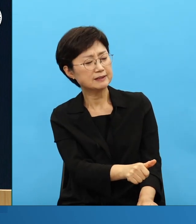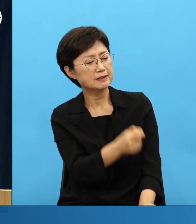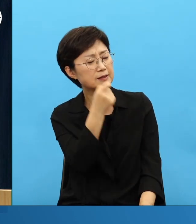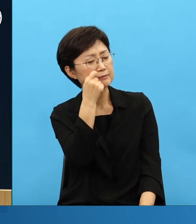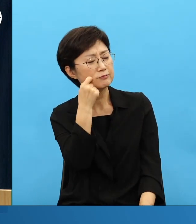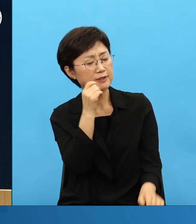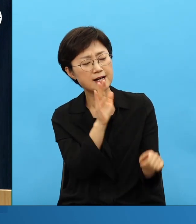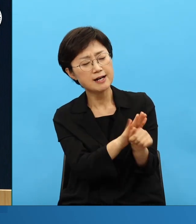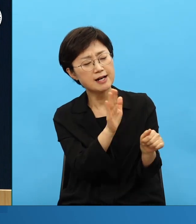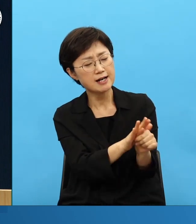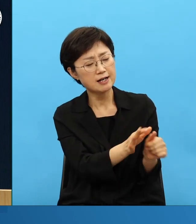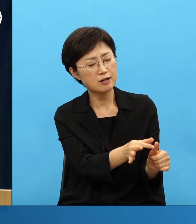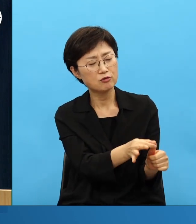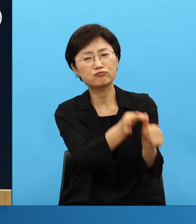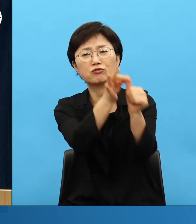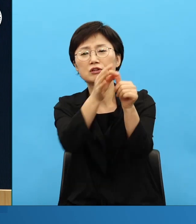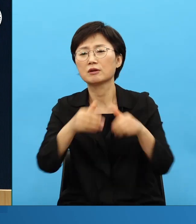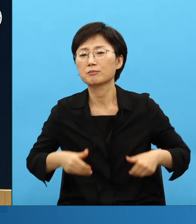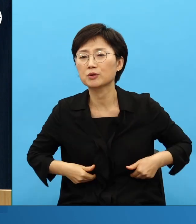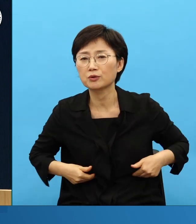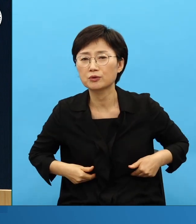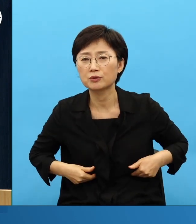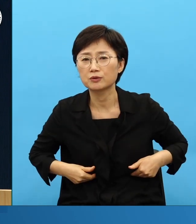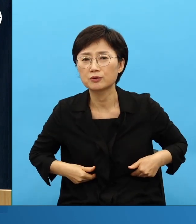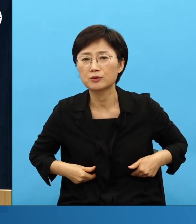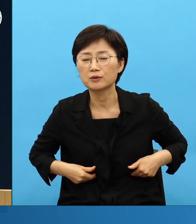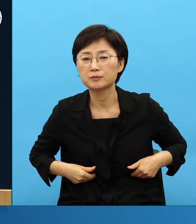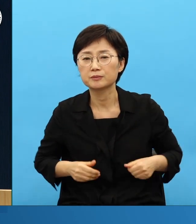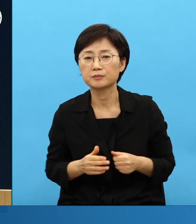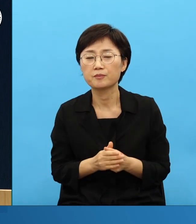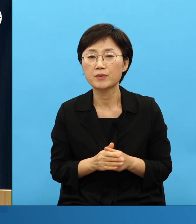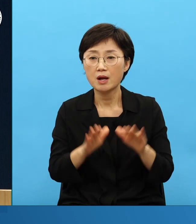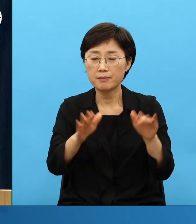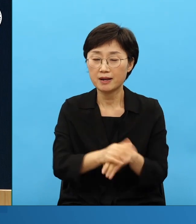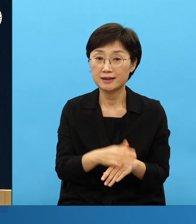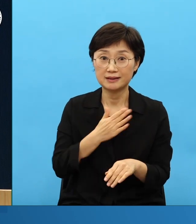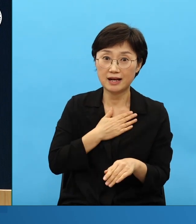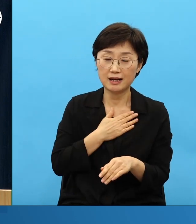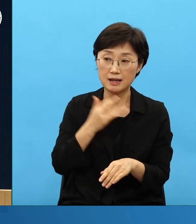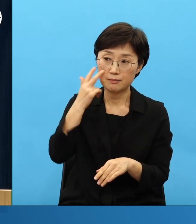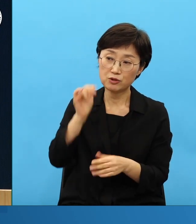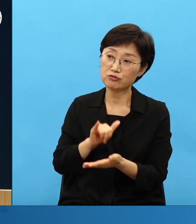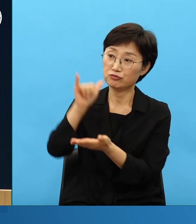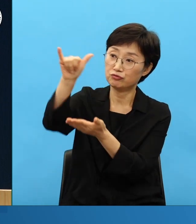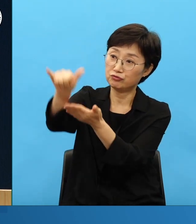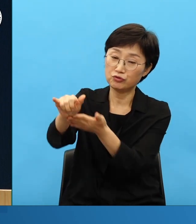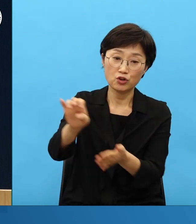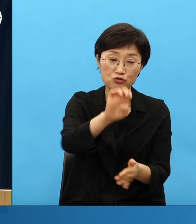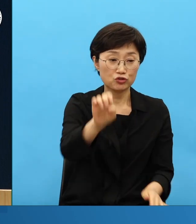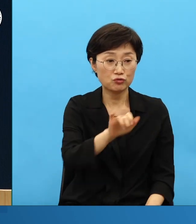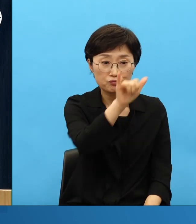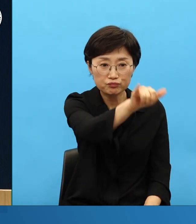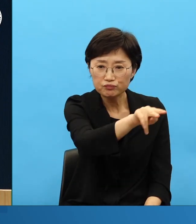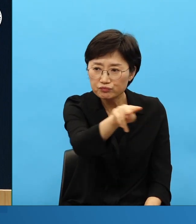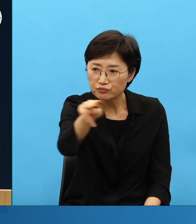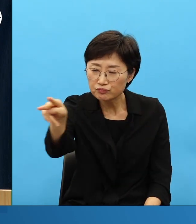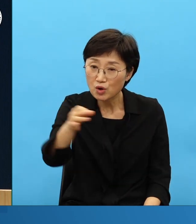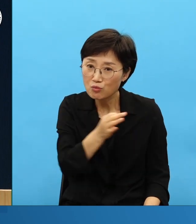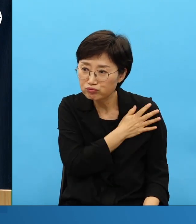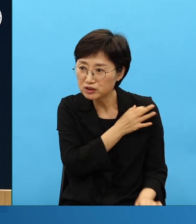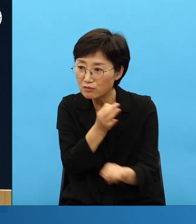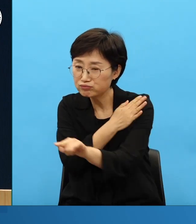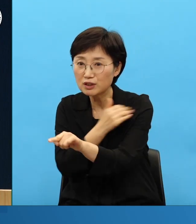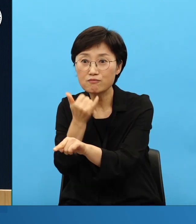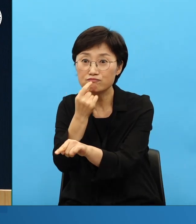why He has raised us up as witnesses of this. 부자 나라도 가봤습니다. 잘 사는 거 아니에요. And I've gone to see, affluent